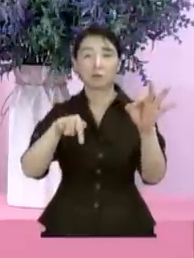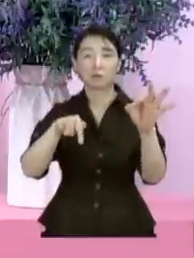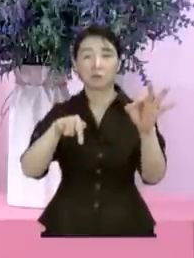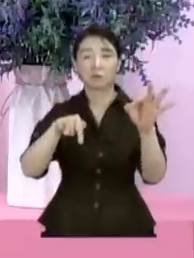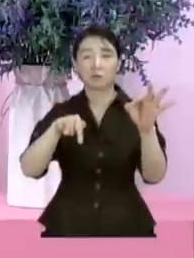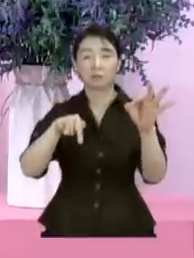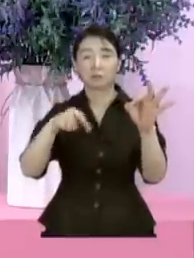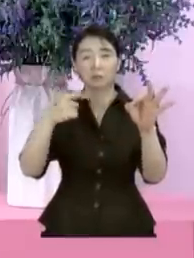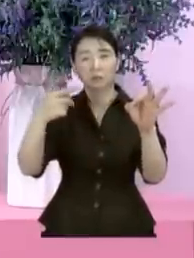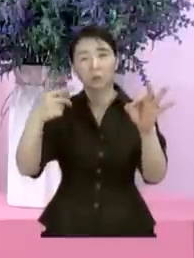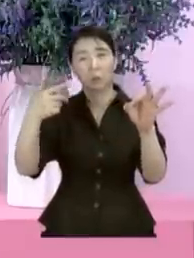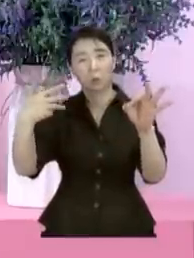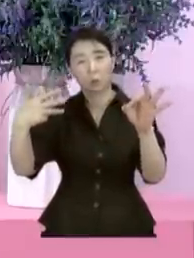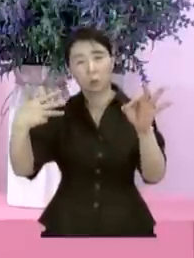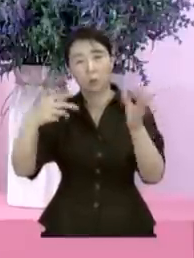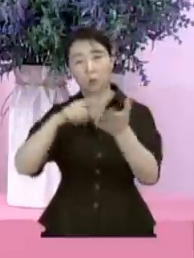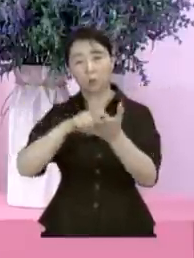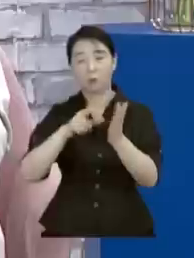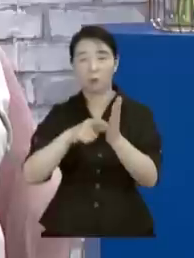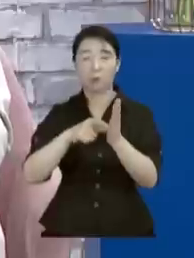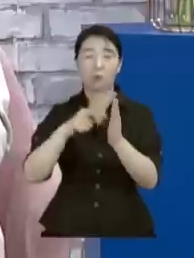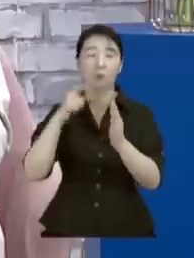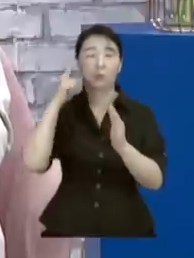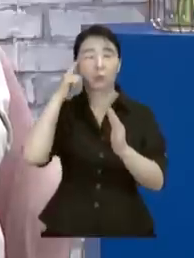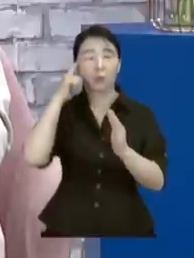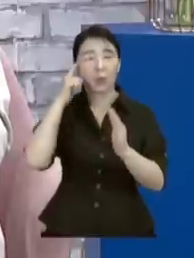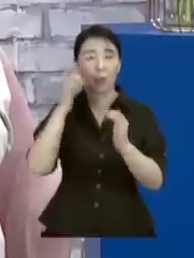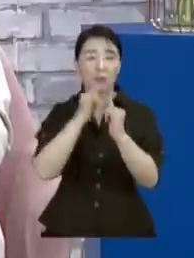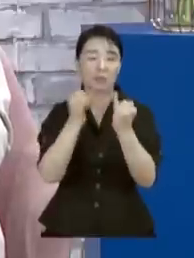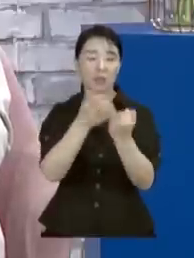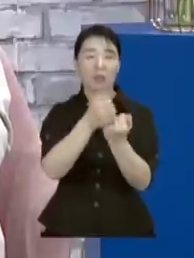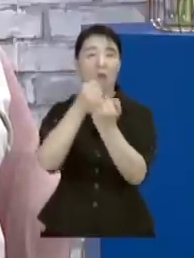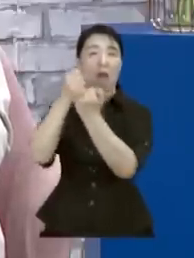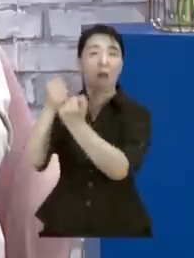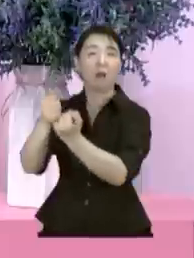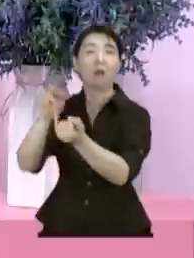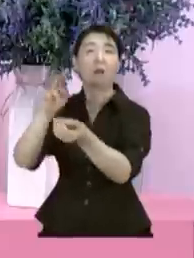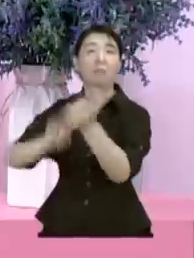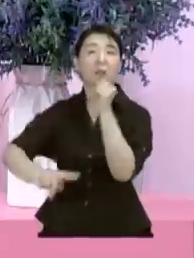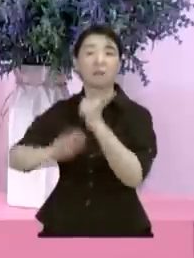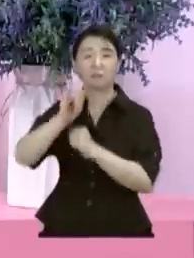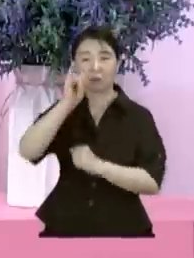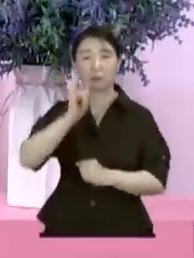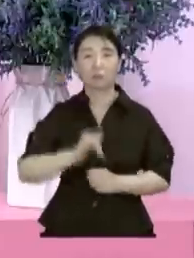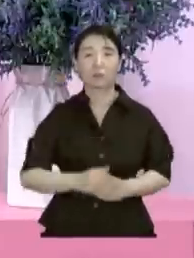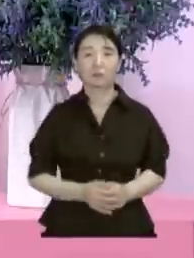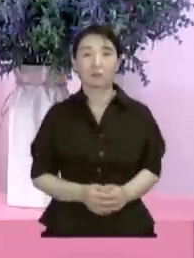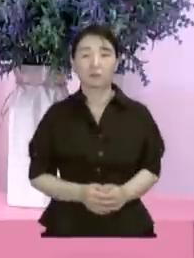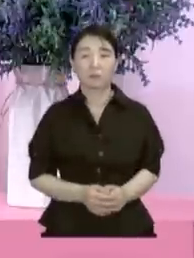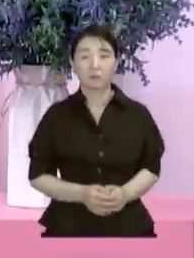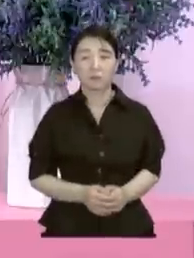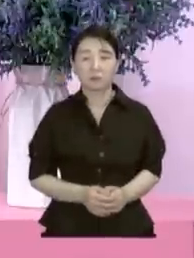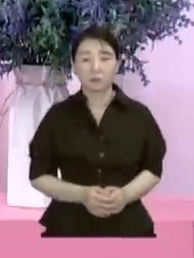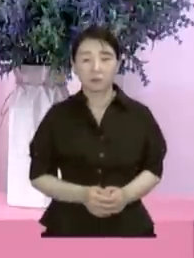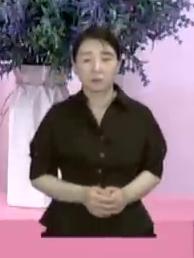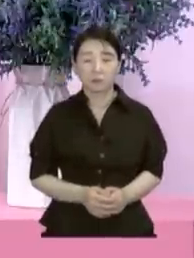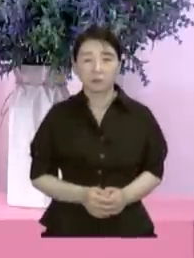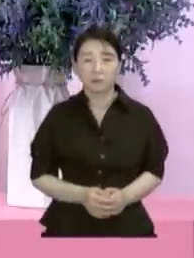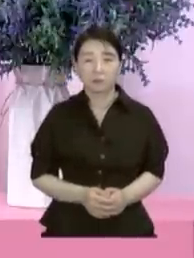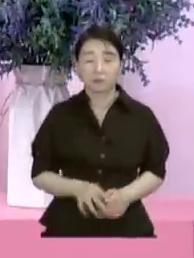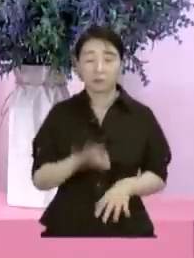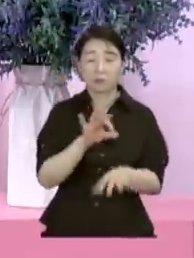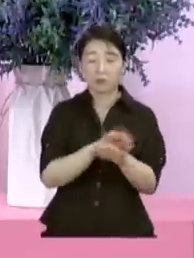뭐 7~8명은 인신매매에 또 경험을 네. 하게 되죠. 이렇게 그래서 그런 경험을 통해서 이분들의 마음이 많이